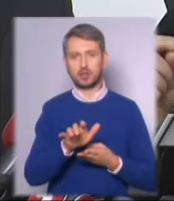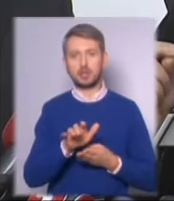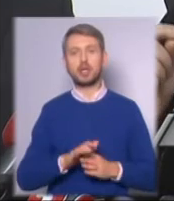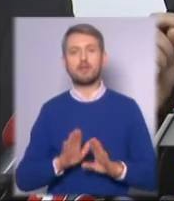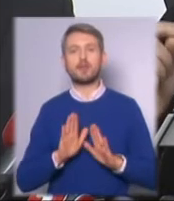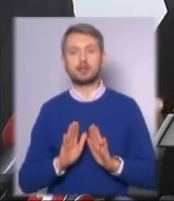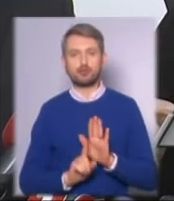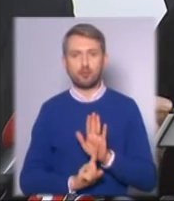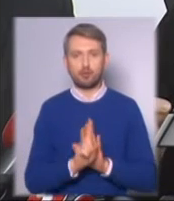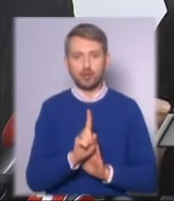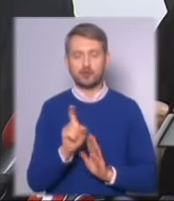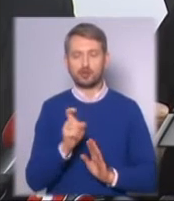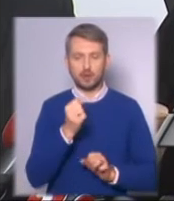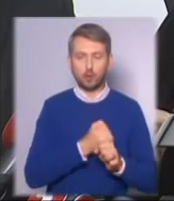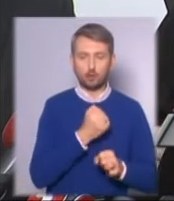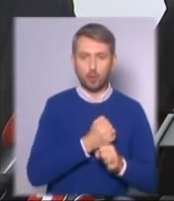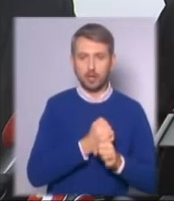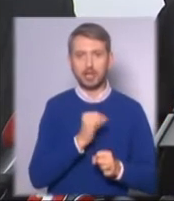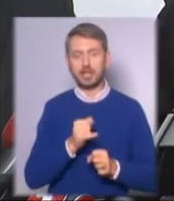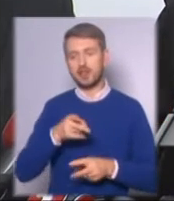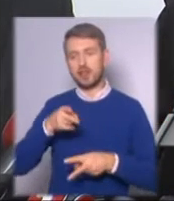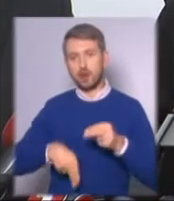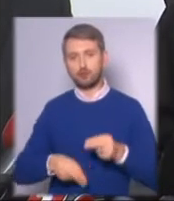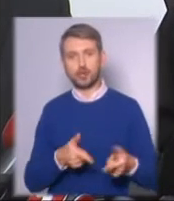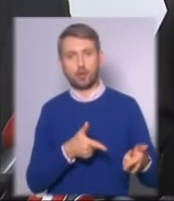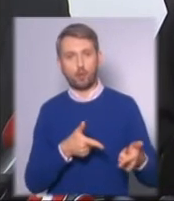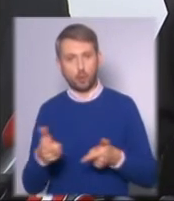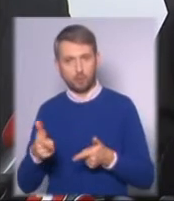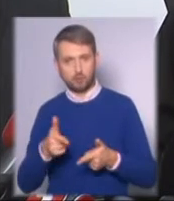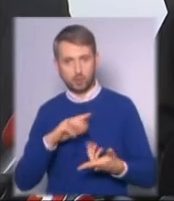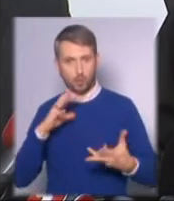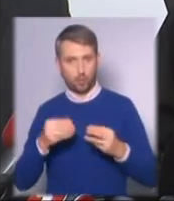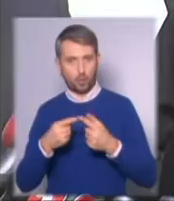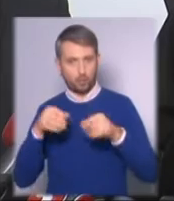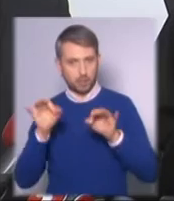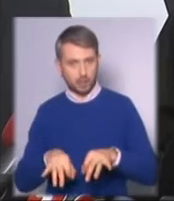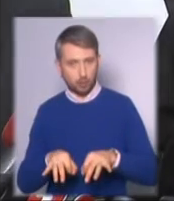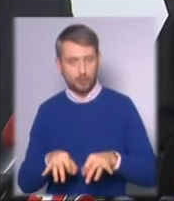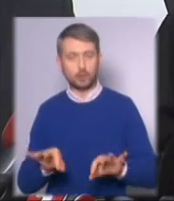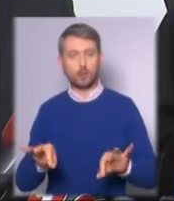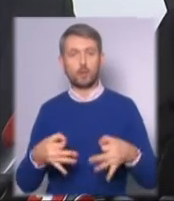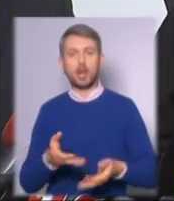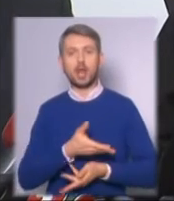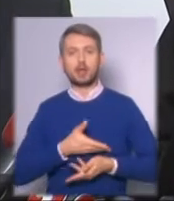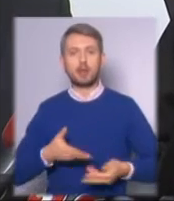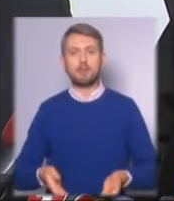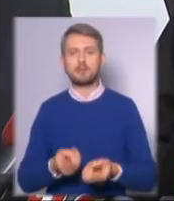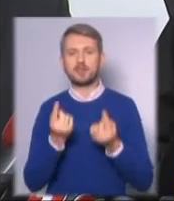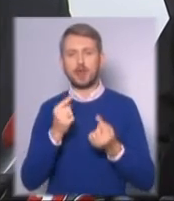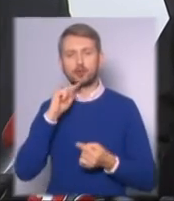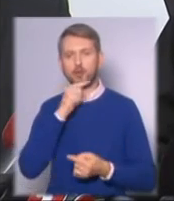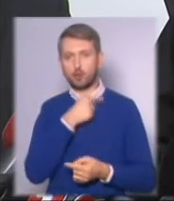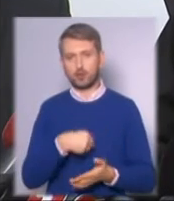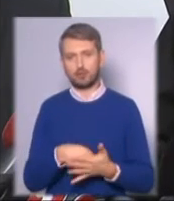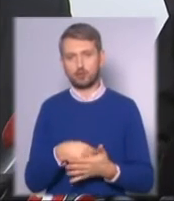починаючи від розробки і завершуючи уже готовим комплексом, дозволяє нам значно зекономити бюджетні